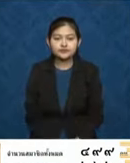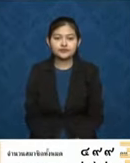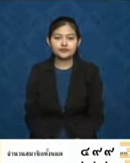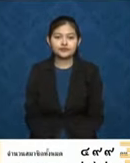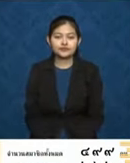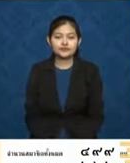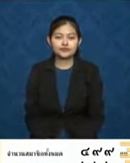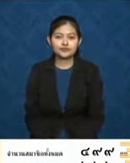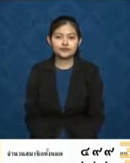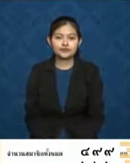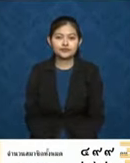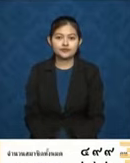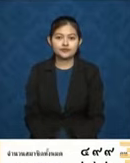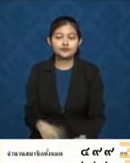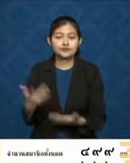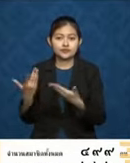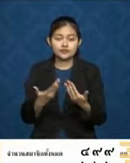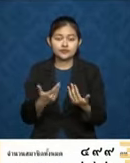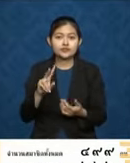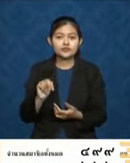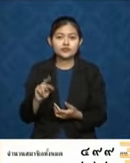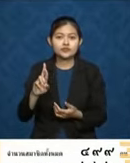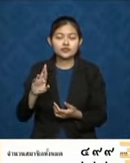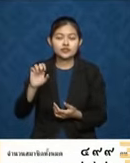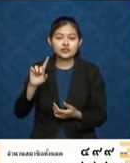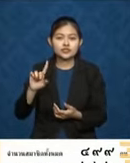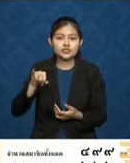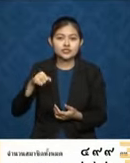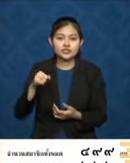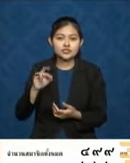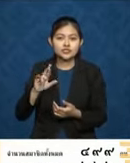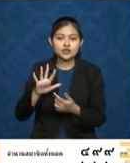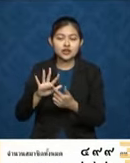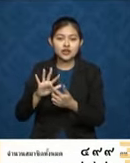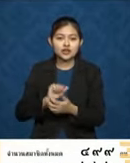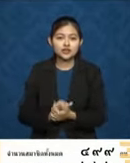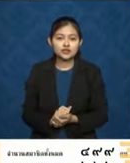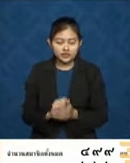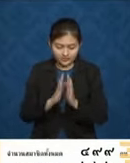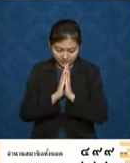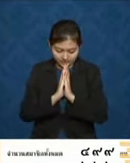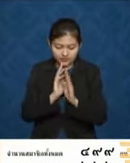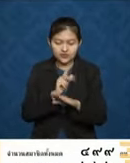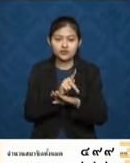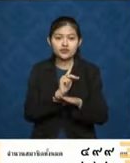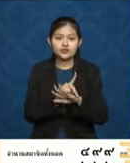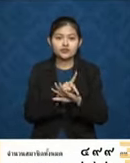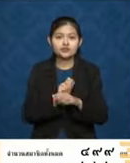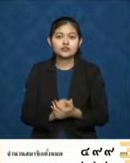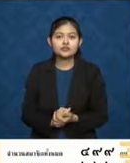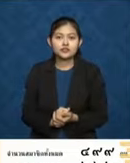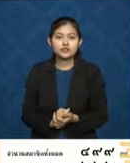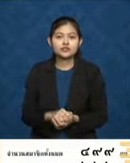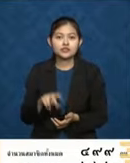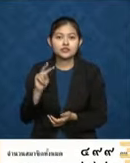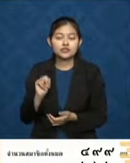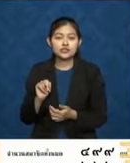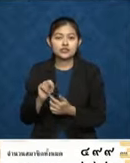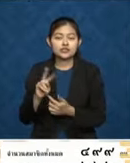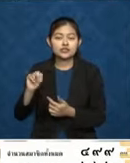ไปขอเชิญคุณณัฐจิราอิ่มวิเศษครับเรียนท่านประธานสภาที่เคารพค่ะดิฉันนางสาวจิรา